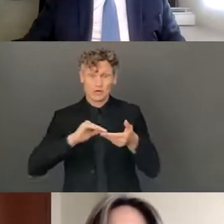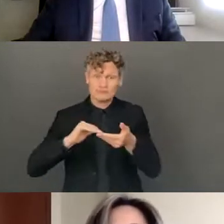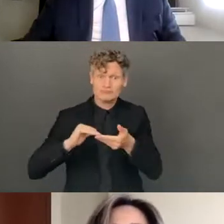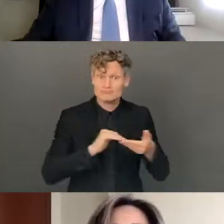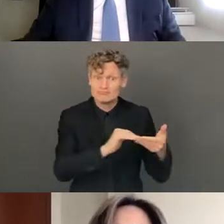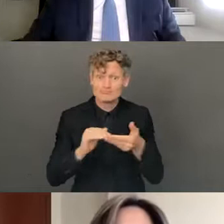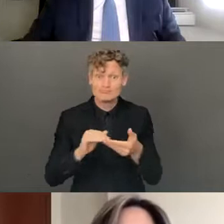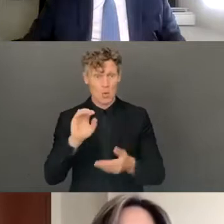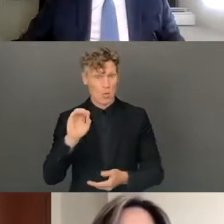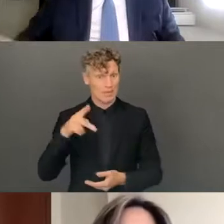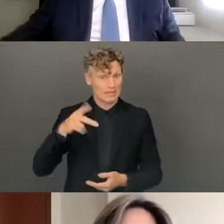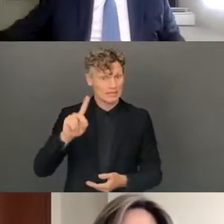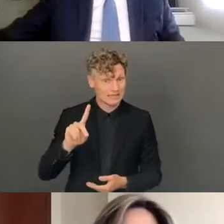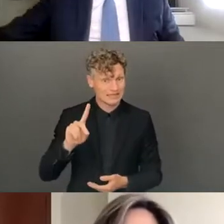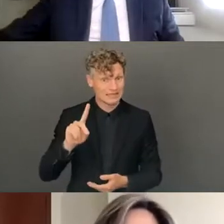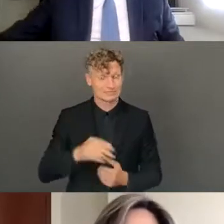handicapées